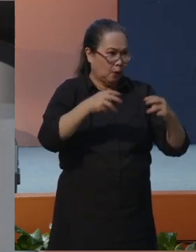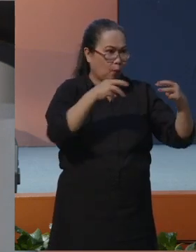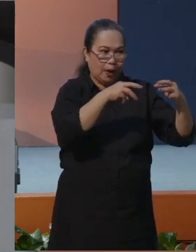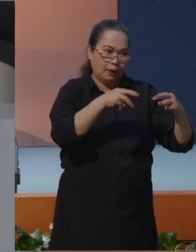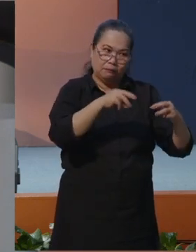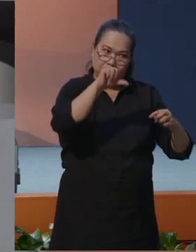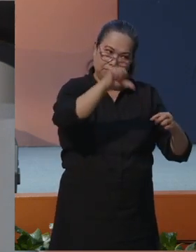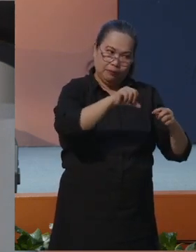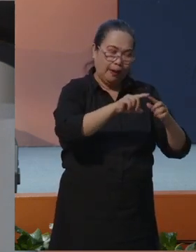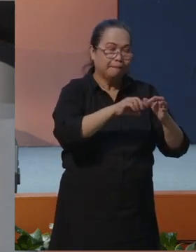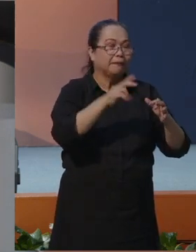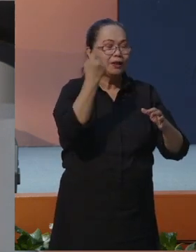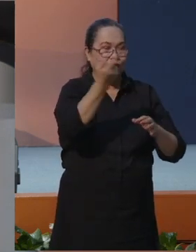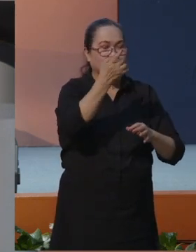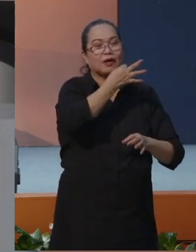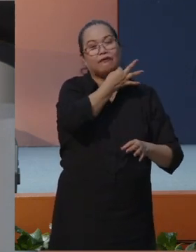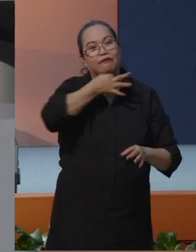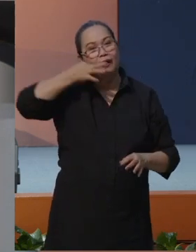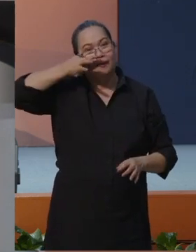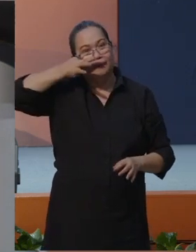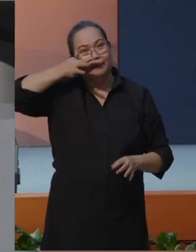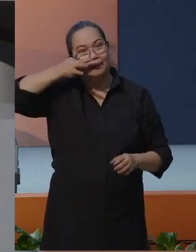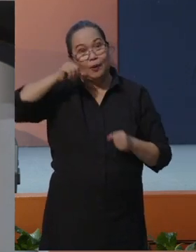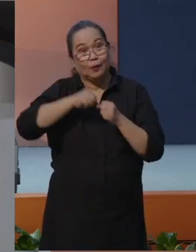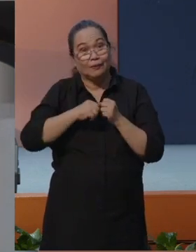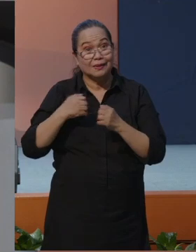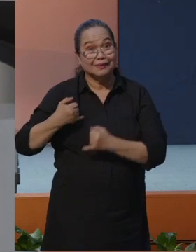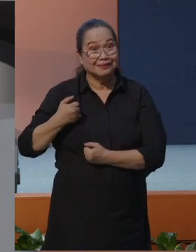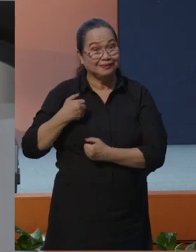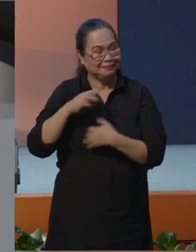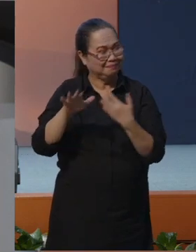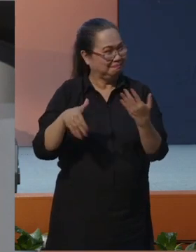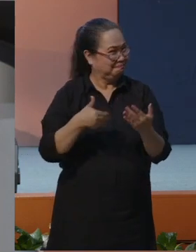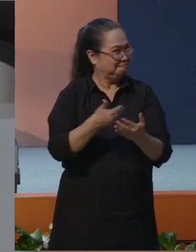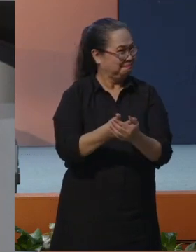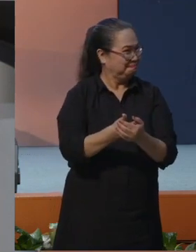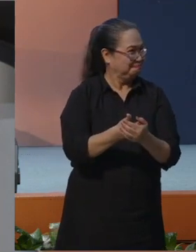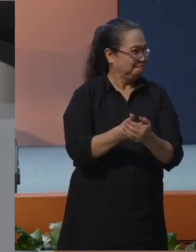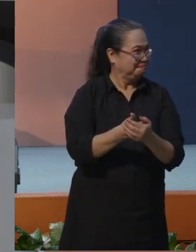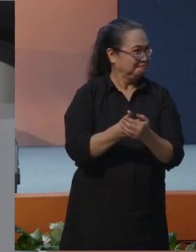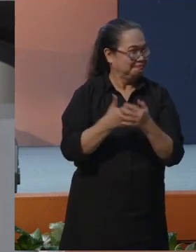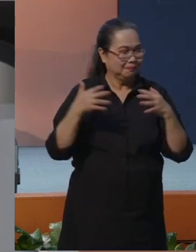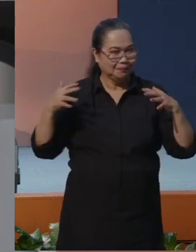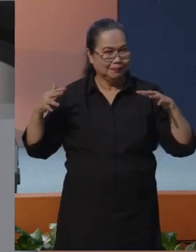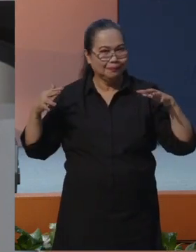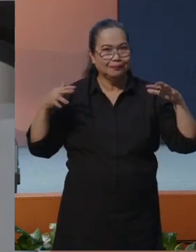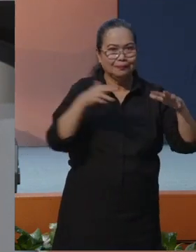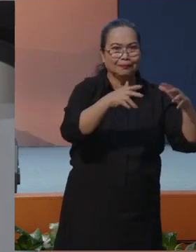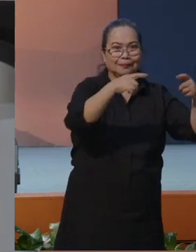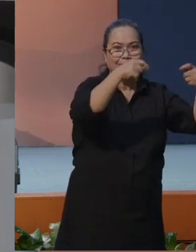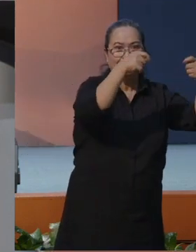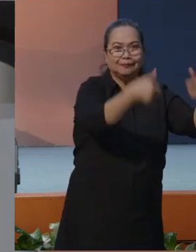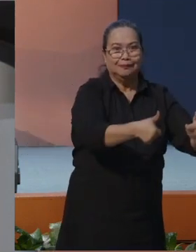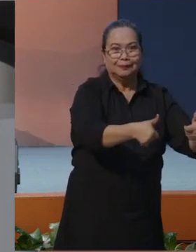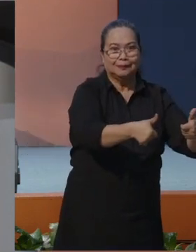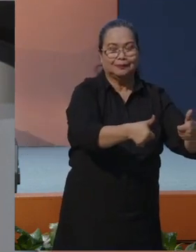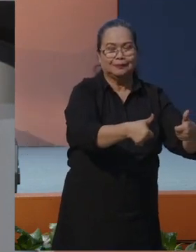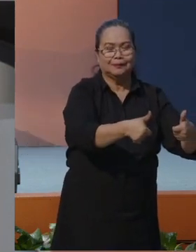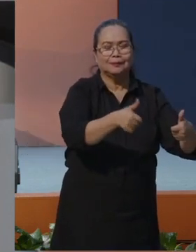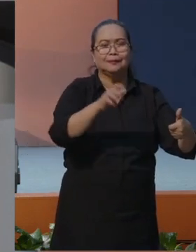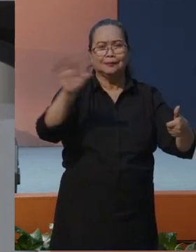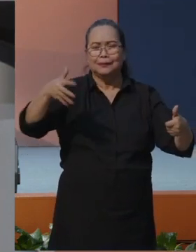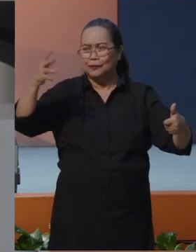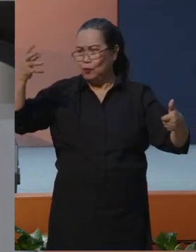No? Yun po ang sabi ng Diyos. So Joshua and all his warriors came suddenly. No? They